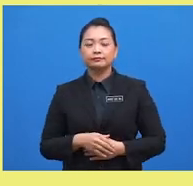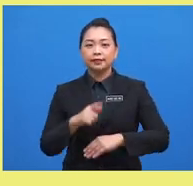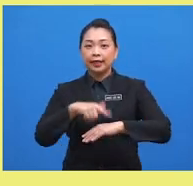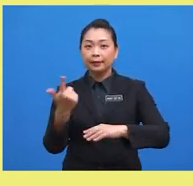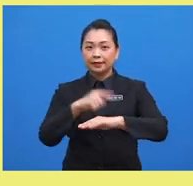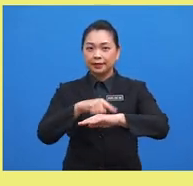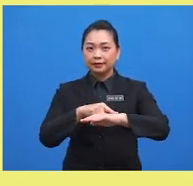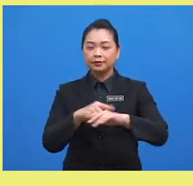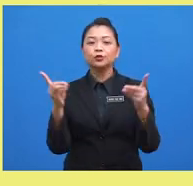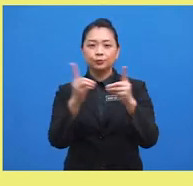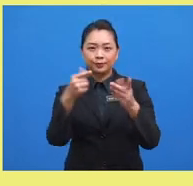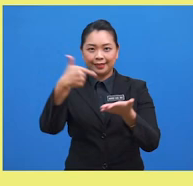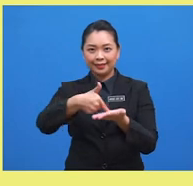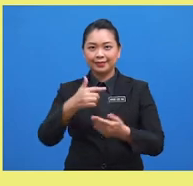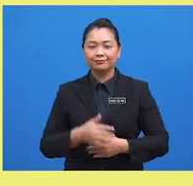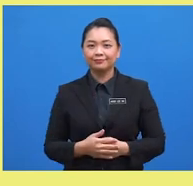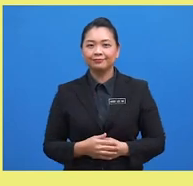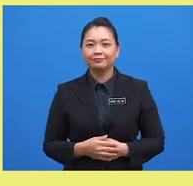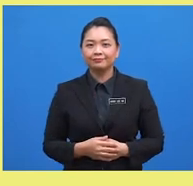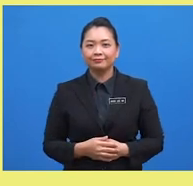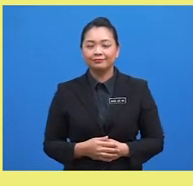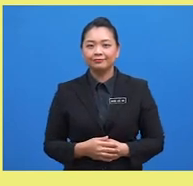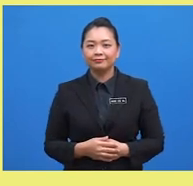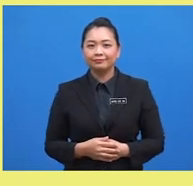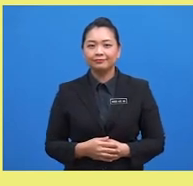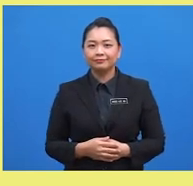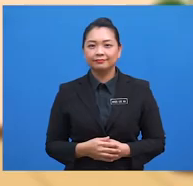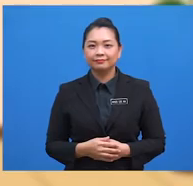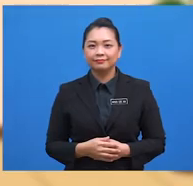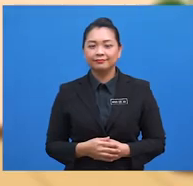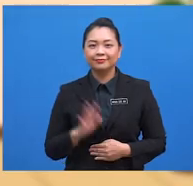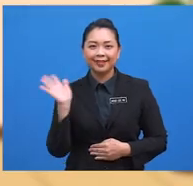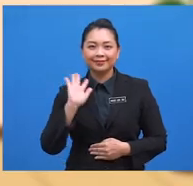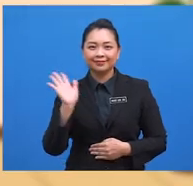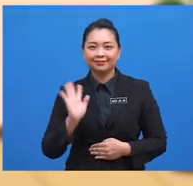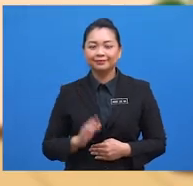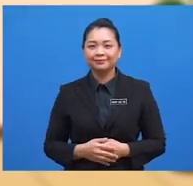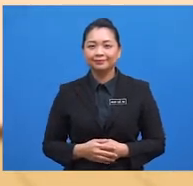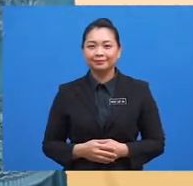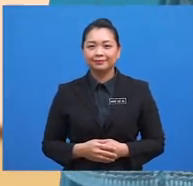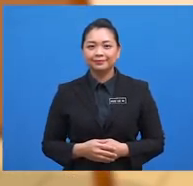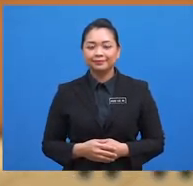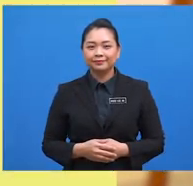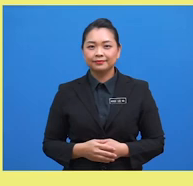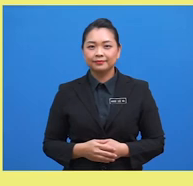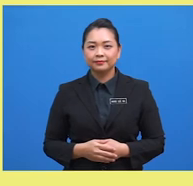semua. Di lain masa bersua lagi. Bye.